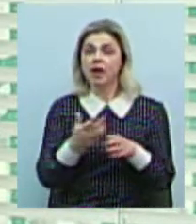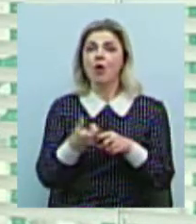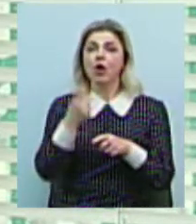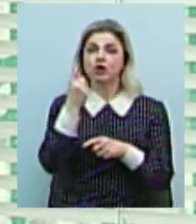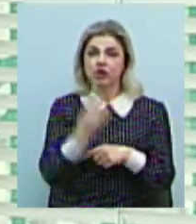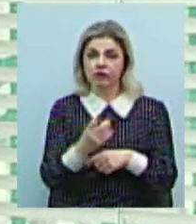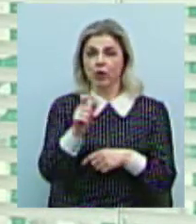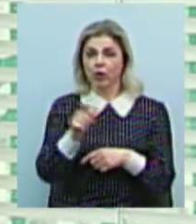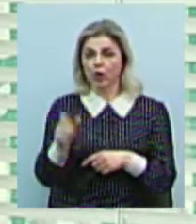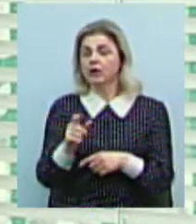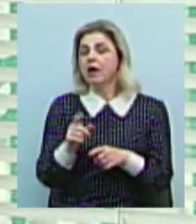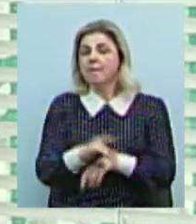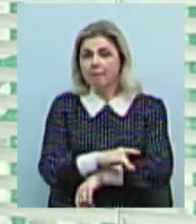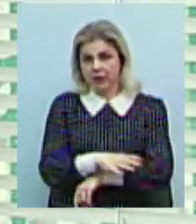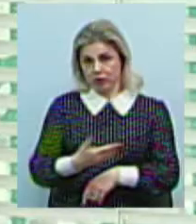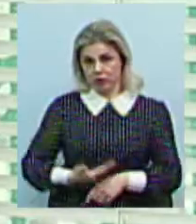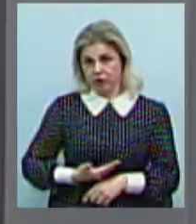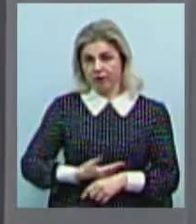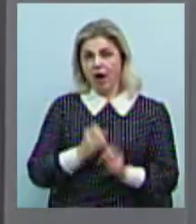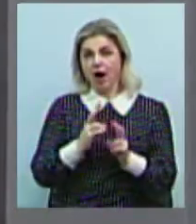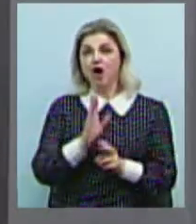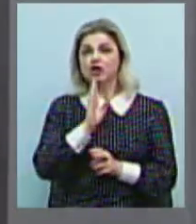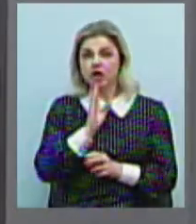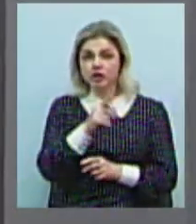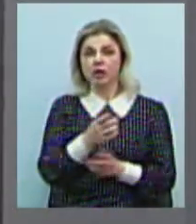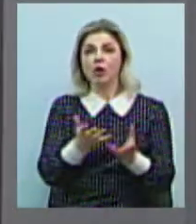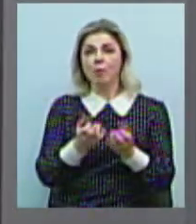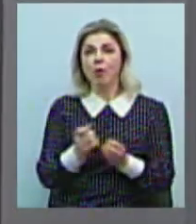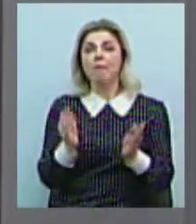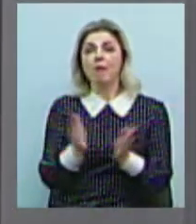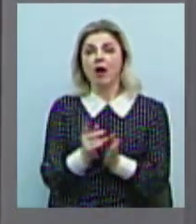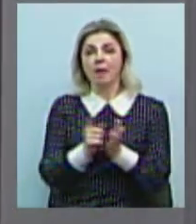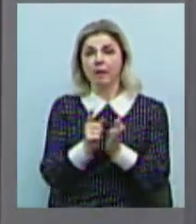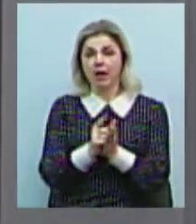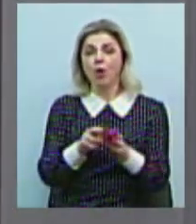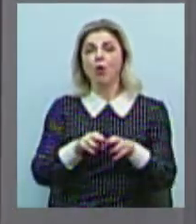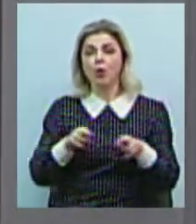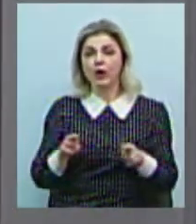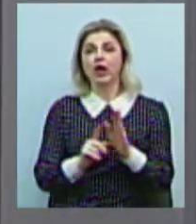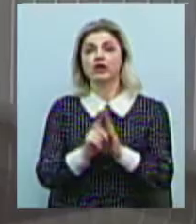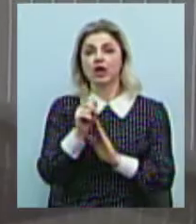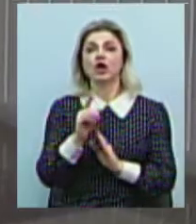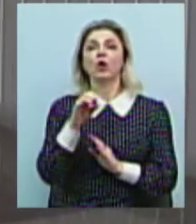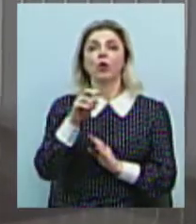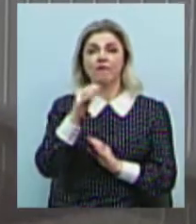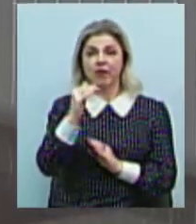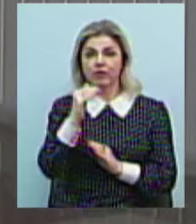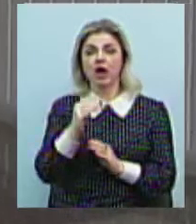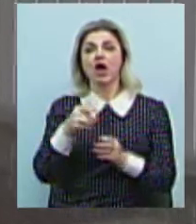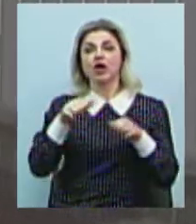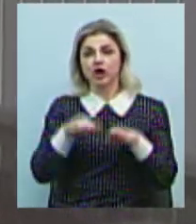українців живуть за межею бідності. Тим, хто, як і пані Ніна, отримають маленьку пенсію, в уряді на початку лютого вирішили одноразово видати по